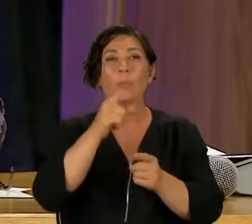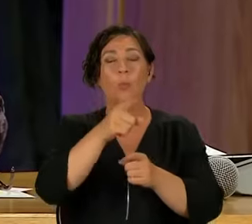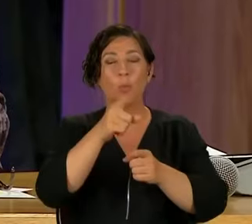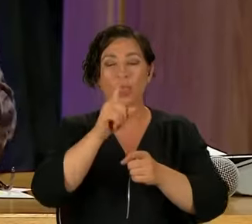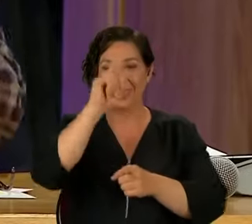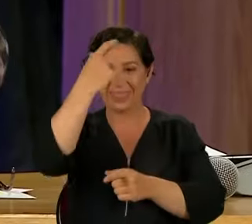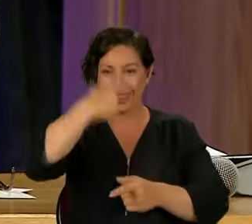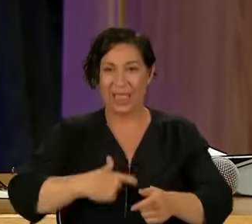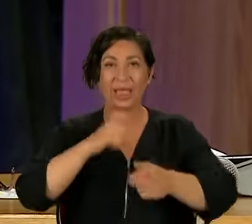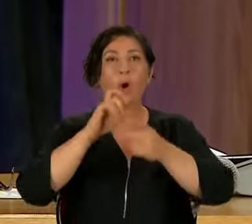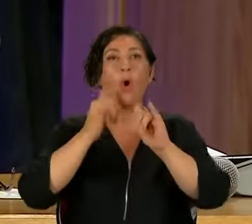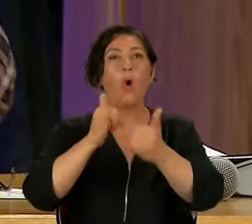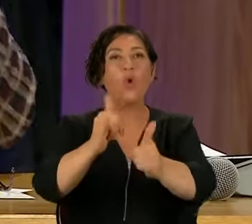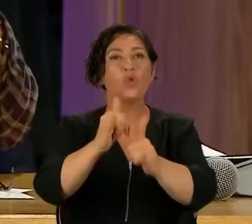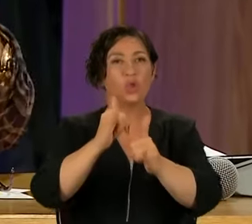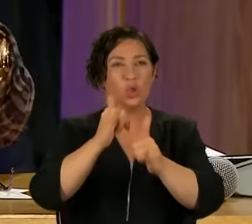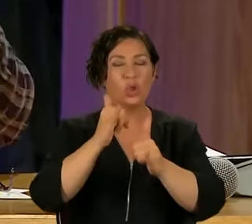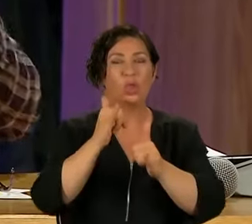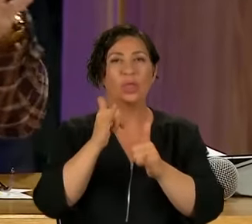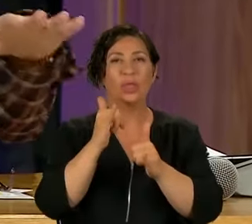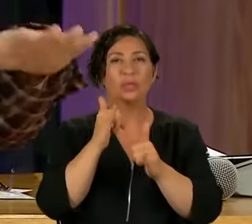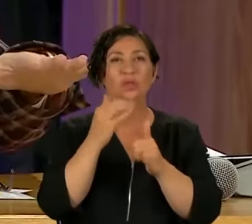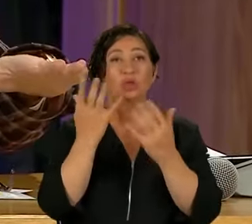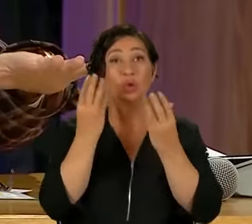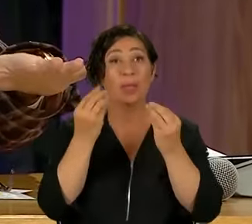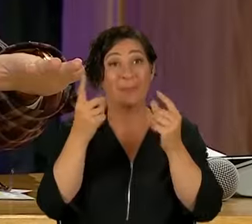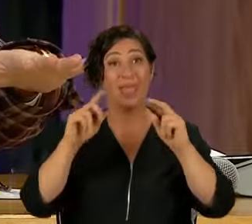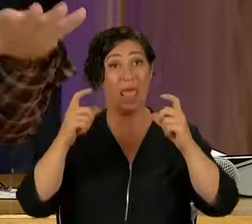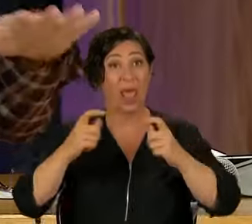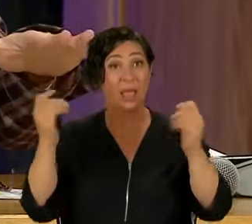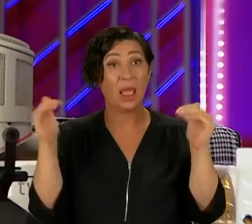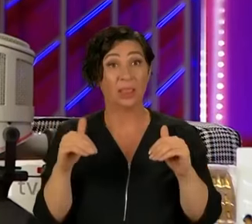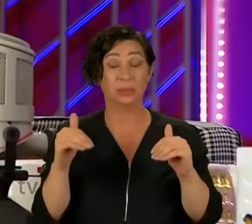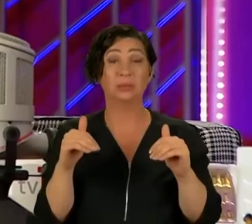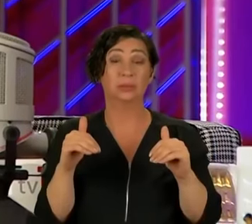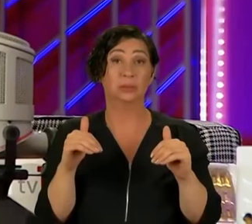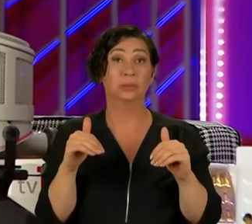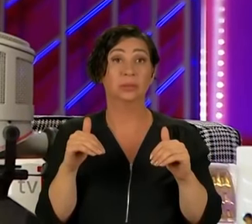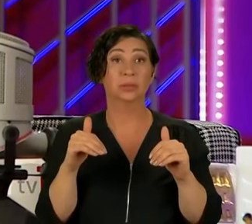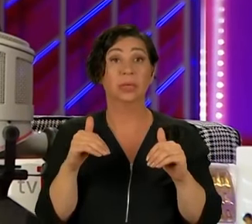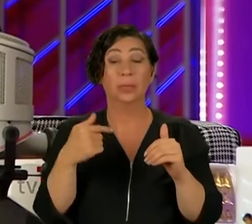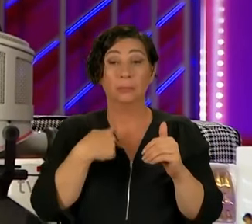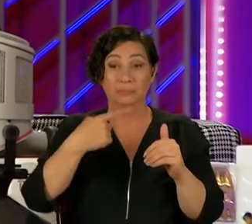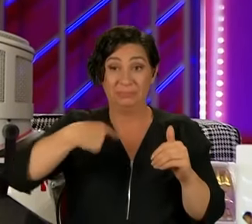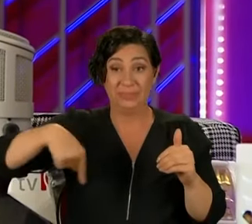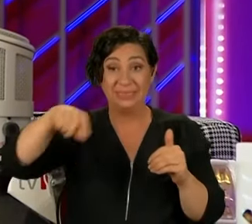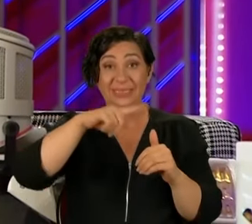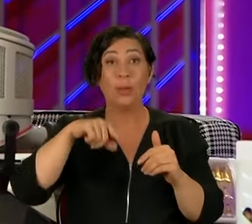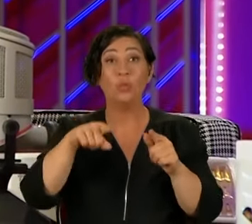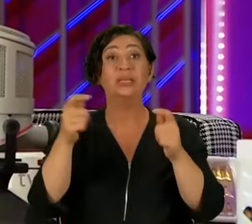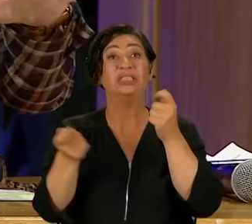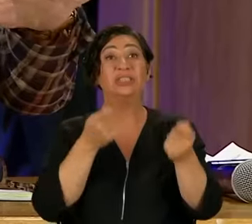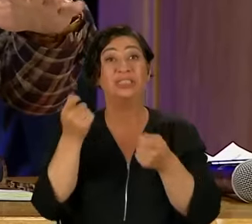stand-up meselesinde biz çok güzel bir yere geldik. Aynen. Çok güzel bir yere geldik. Yani biz de bu